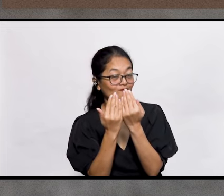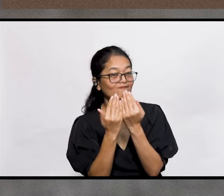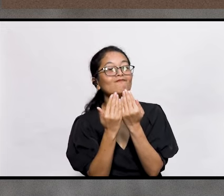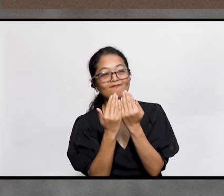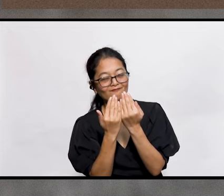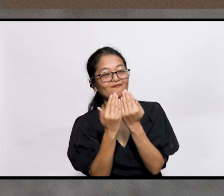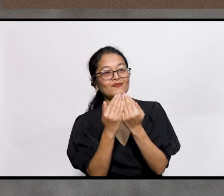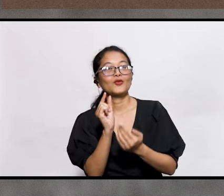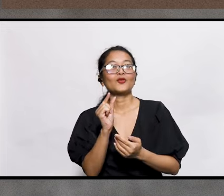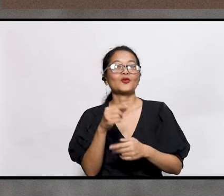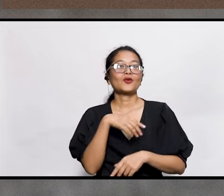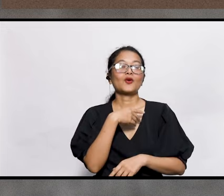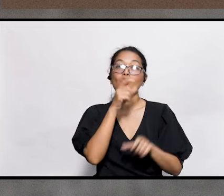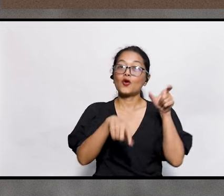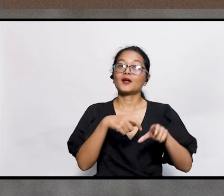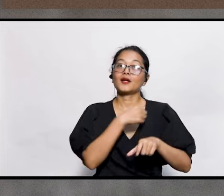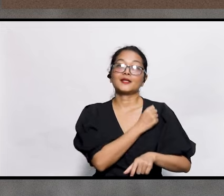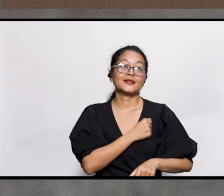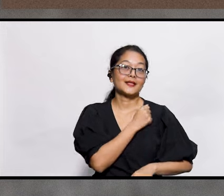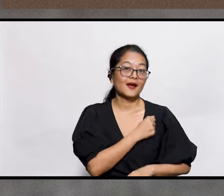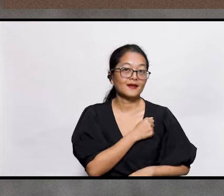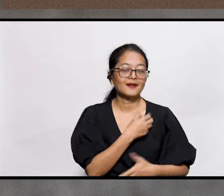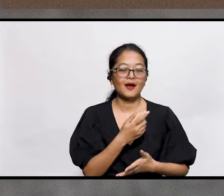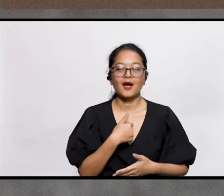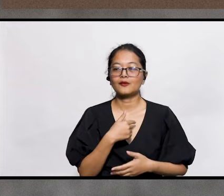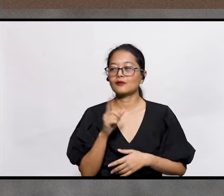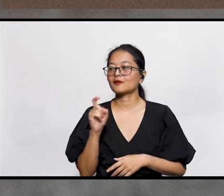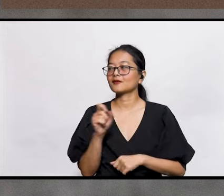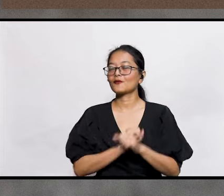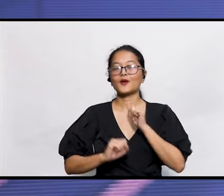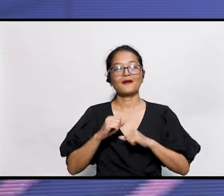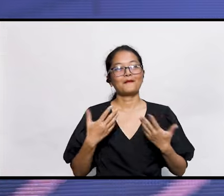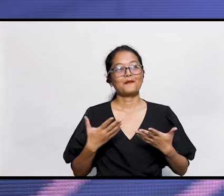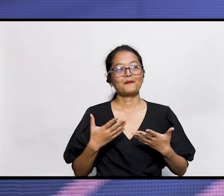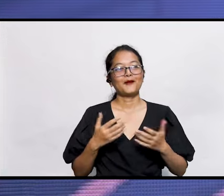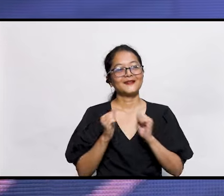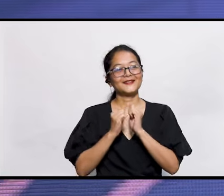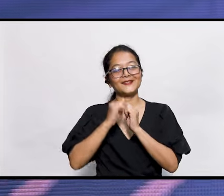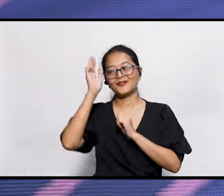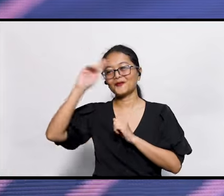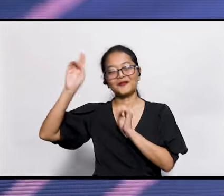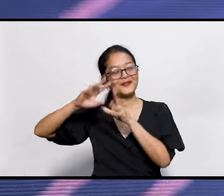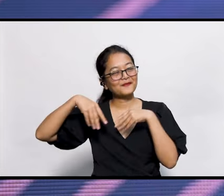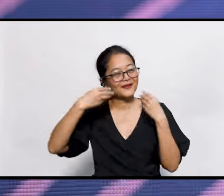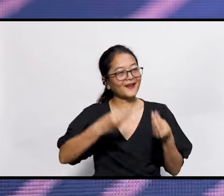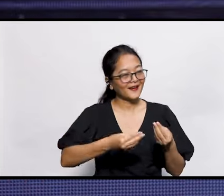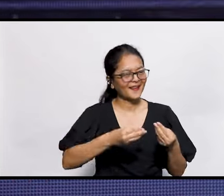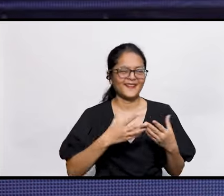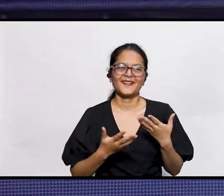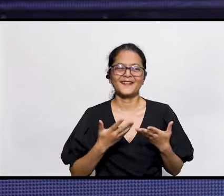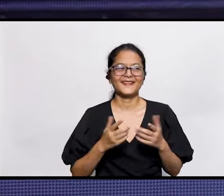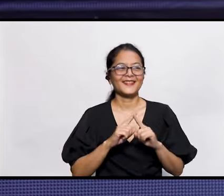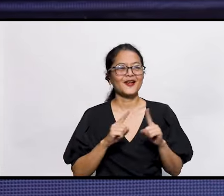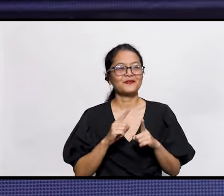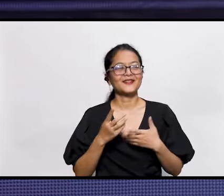orang-orang Israel What must ID do janjinya dikasih tuh Raja pahlawan tapi